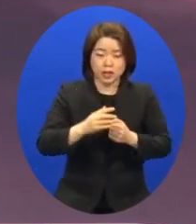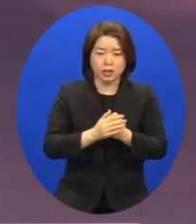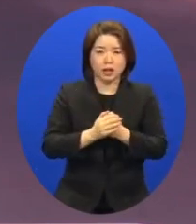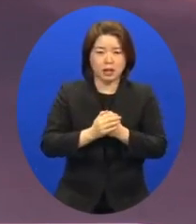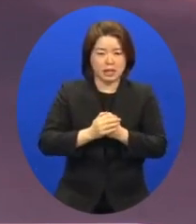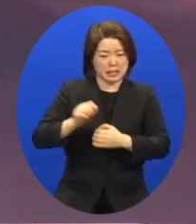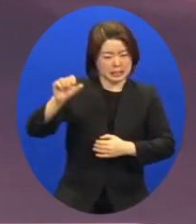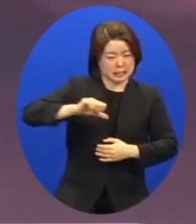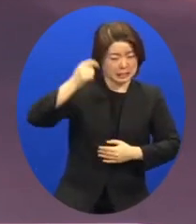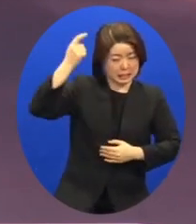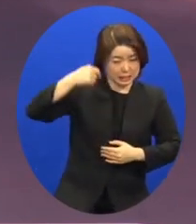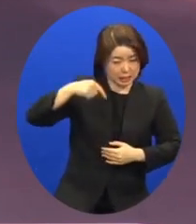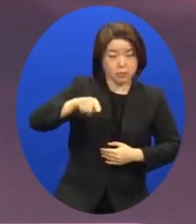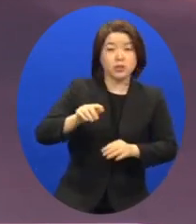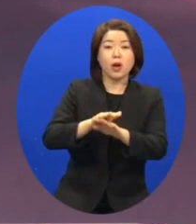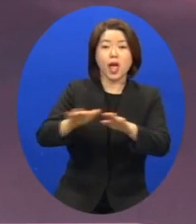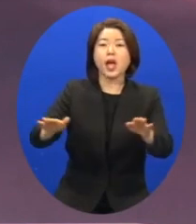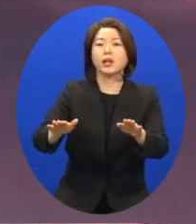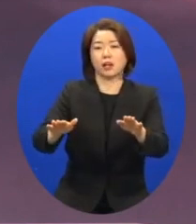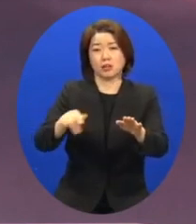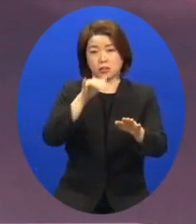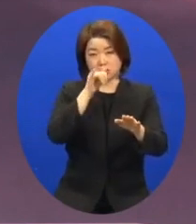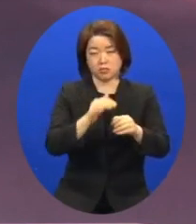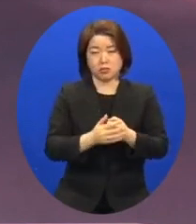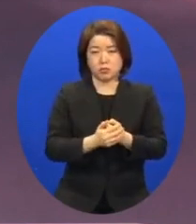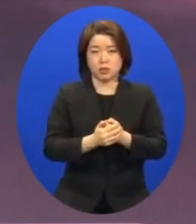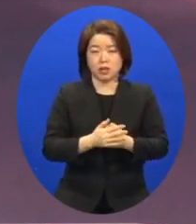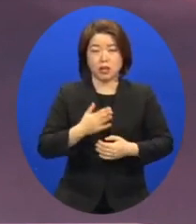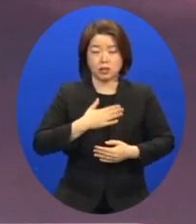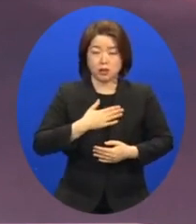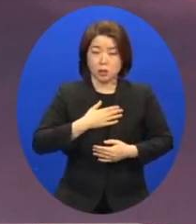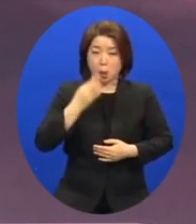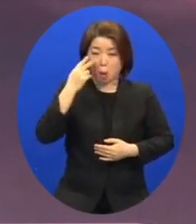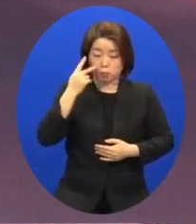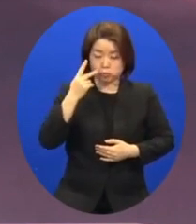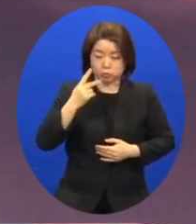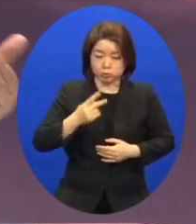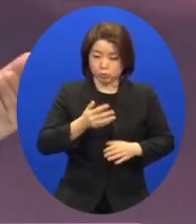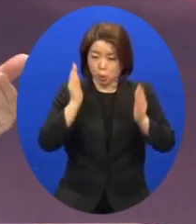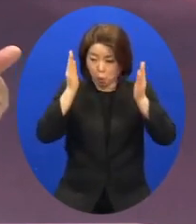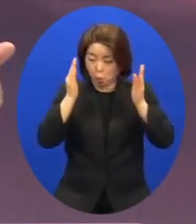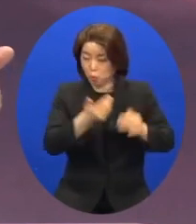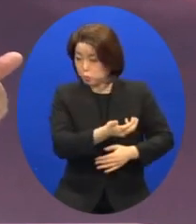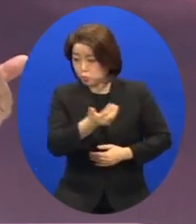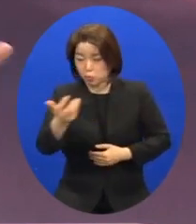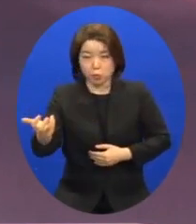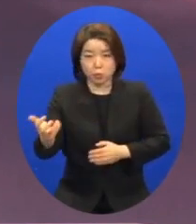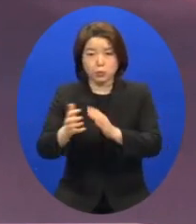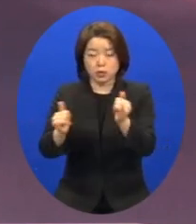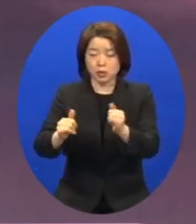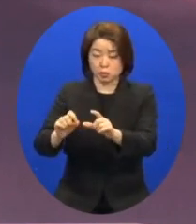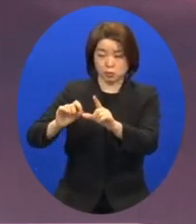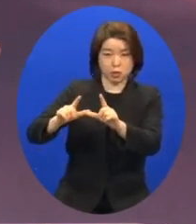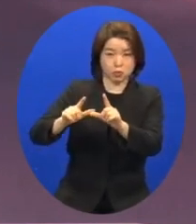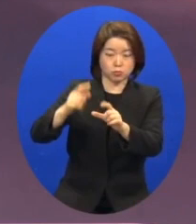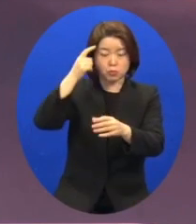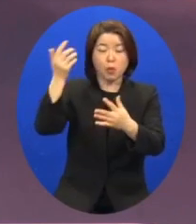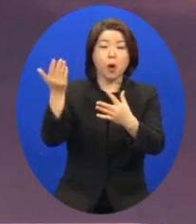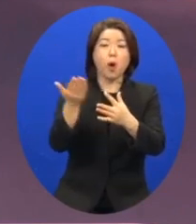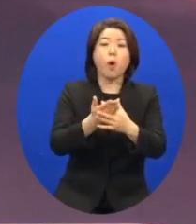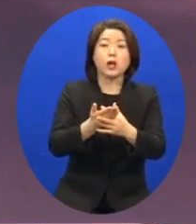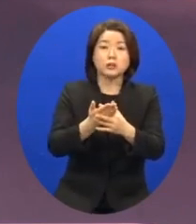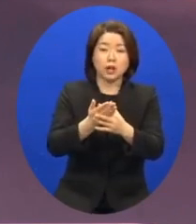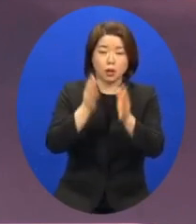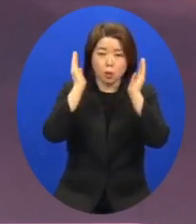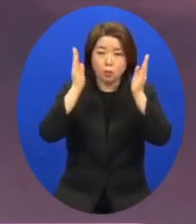것이었습니다 저는 미국에 유학원 사람 특히 미국 코스타 에 온 분들은 대부분 박사학위 과정에 있는